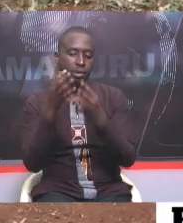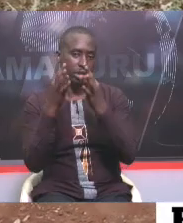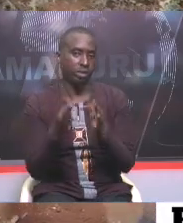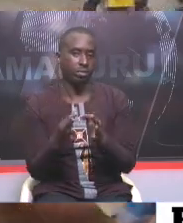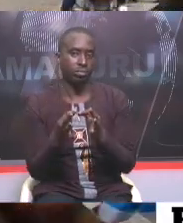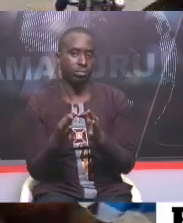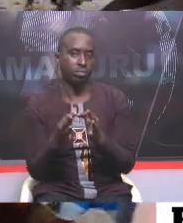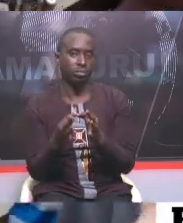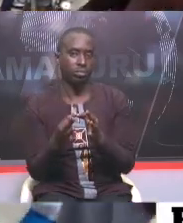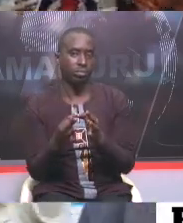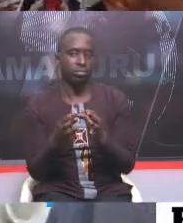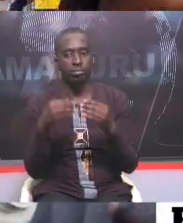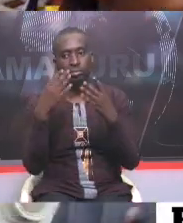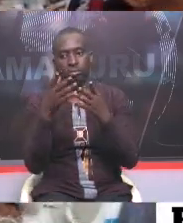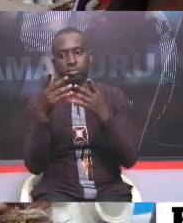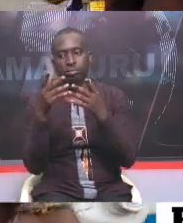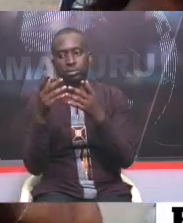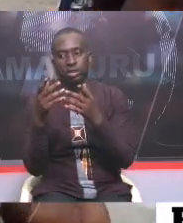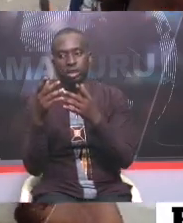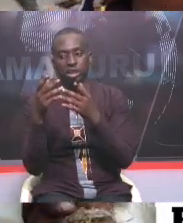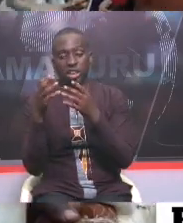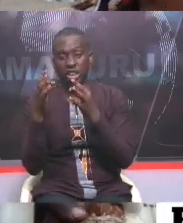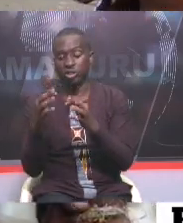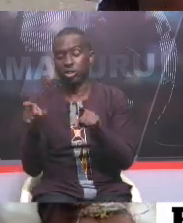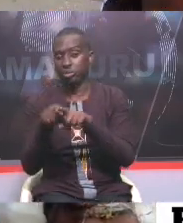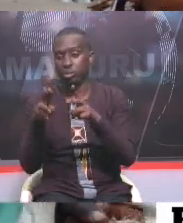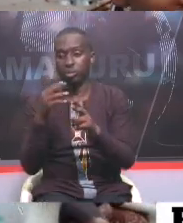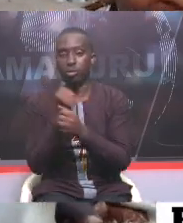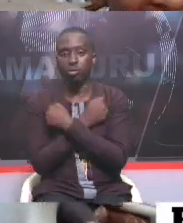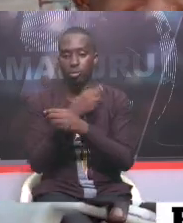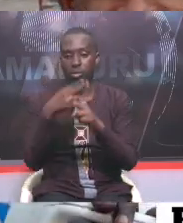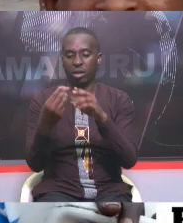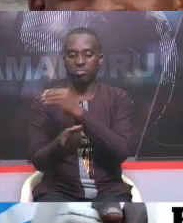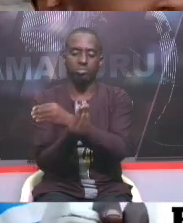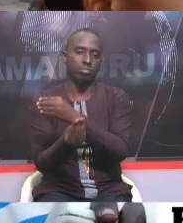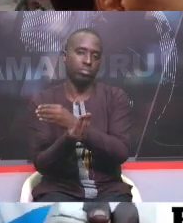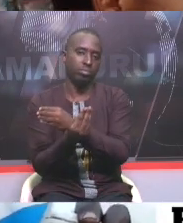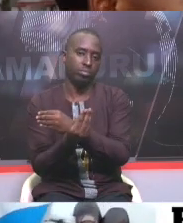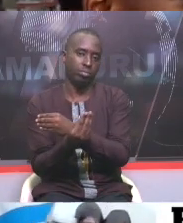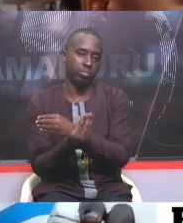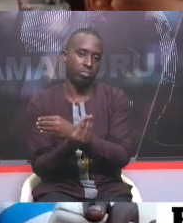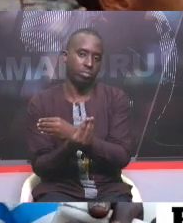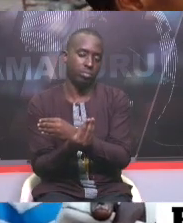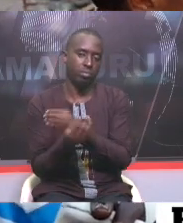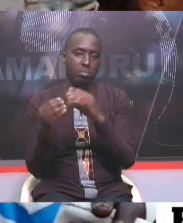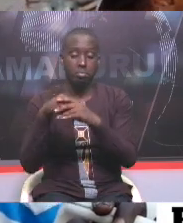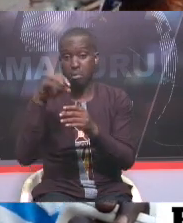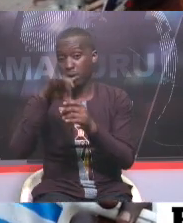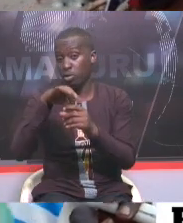batanze akantu nk'uko bakunda kubyita ruswa. Ngira ngo mu